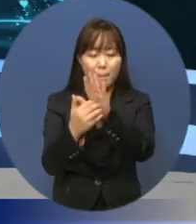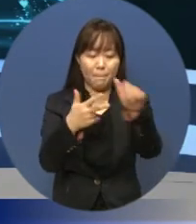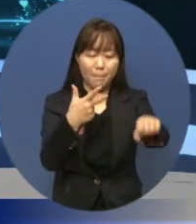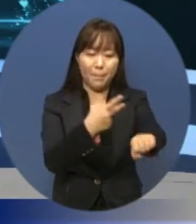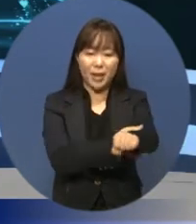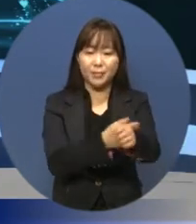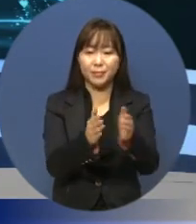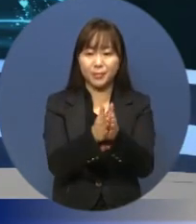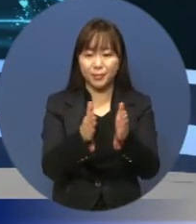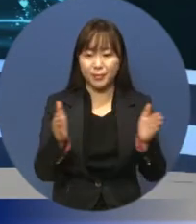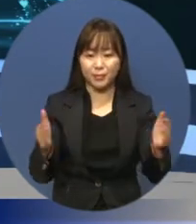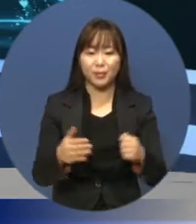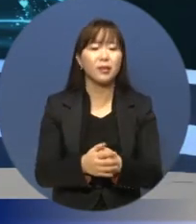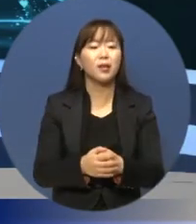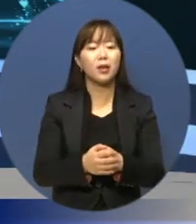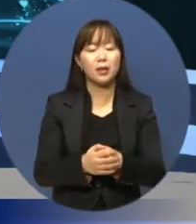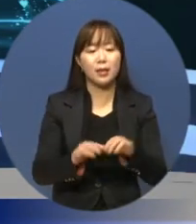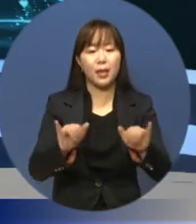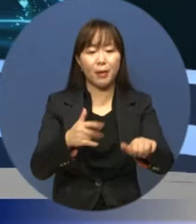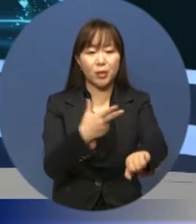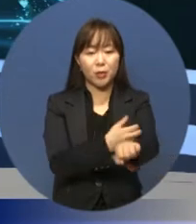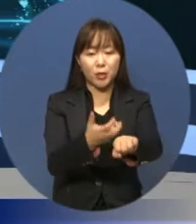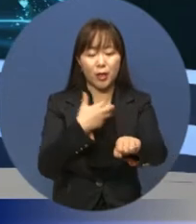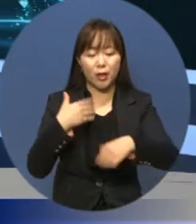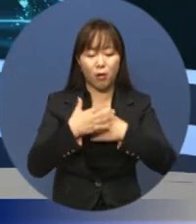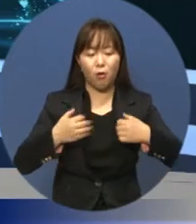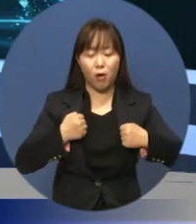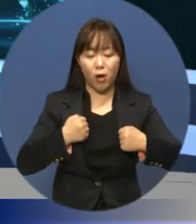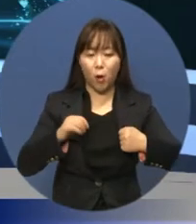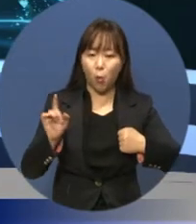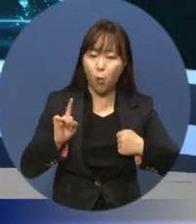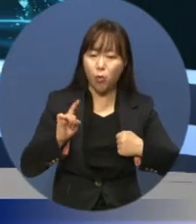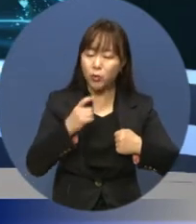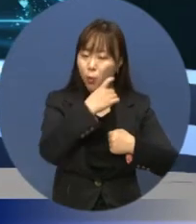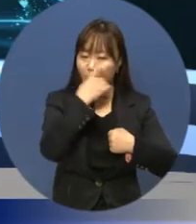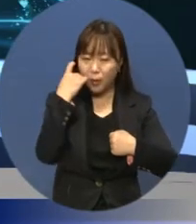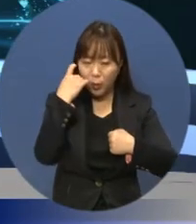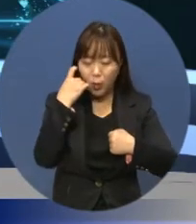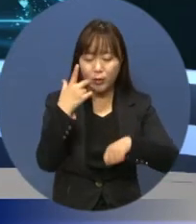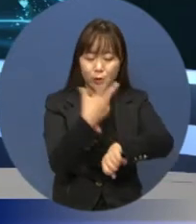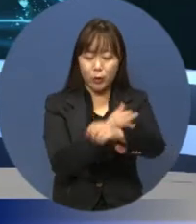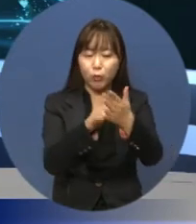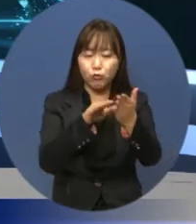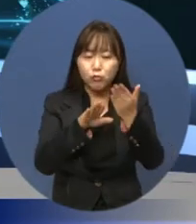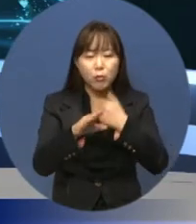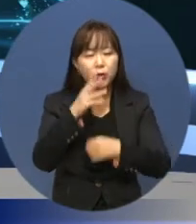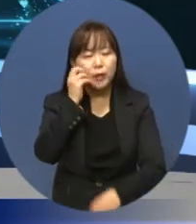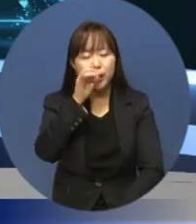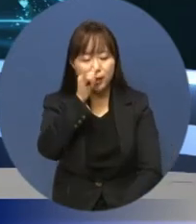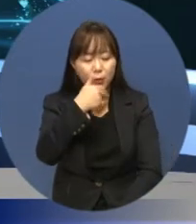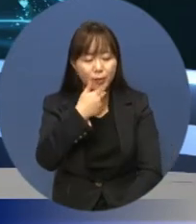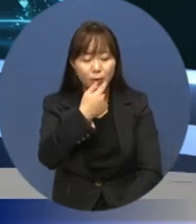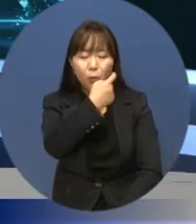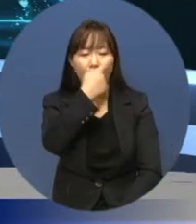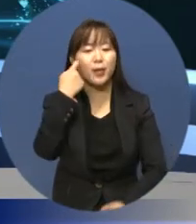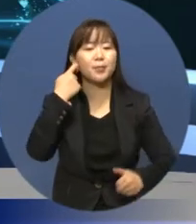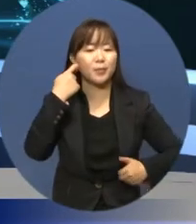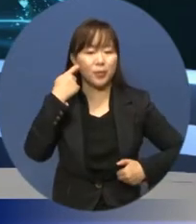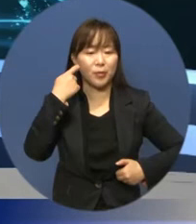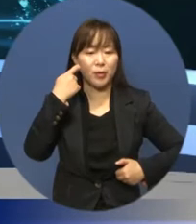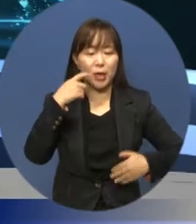시작했죠 예방적 종전 자신의 건강상태를 잘 살피고 접종 후에도 이상 반응을 살펴야 하는